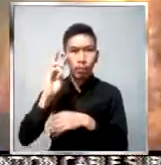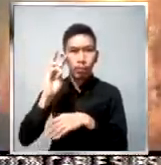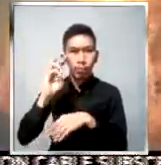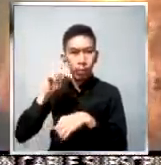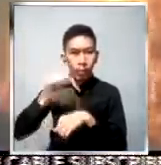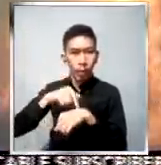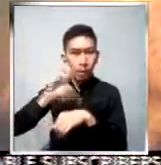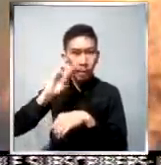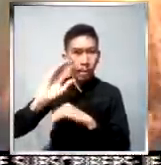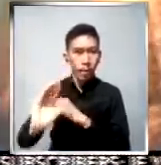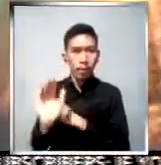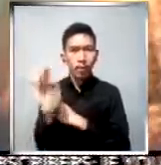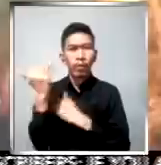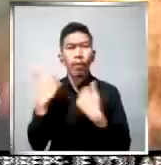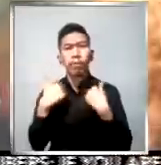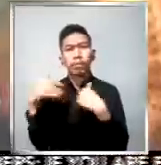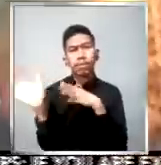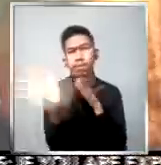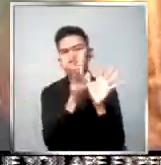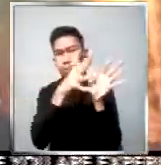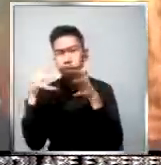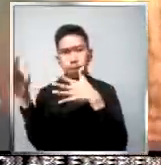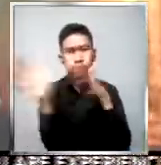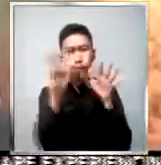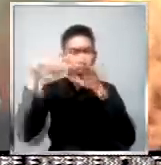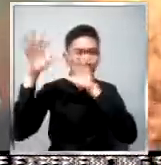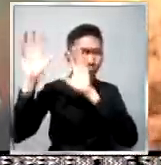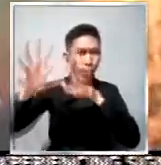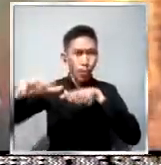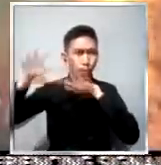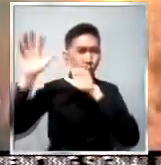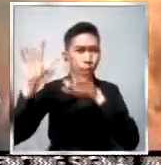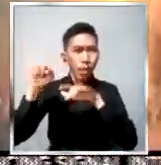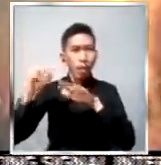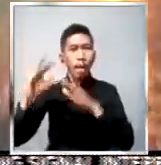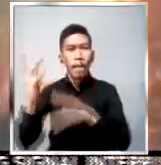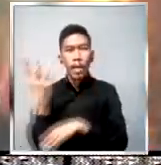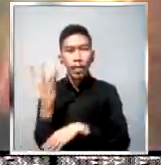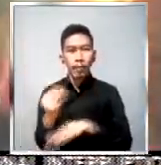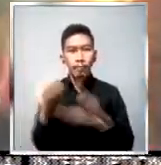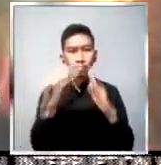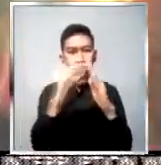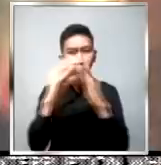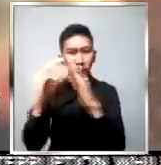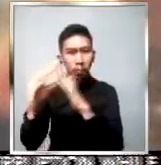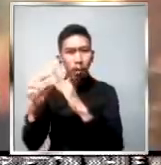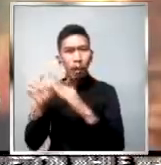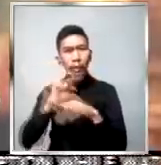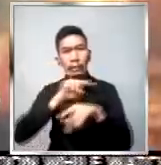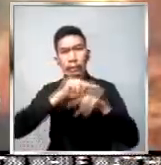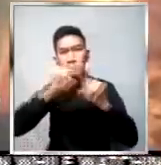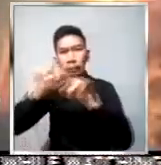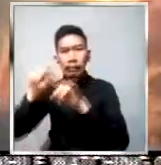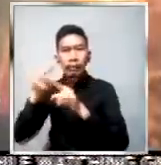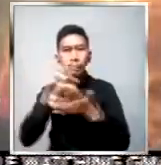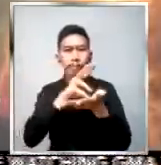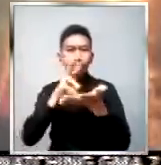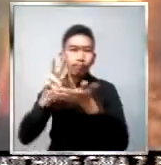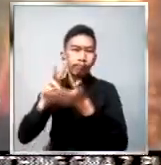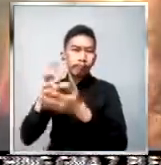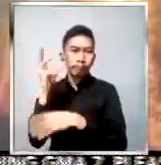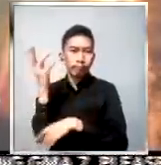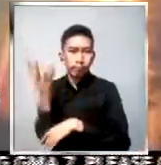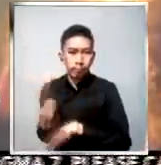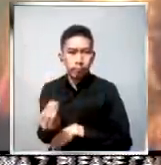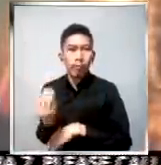na hangin at buhos ng ulan dito sa Batangas City at ilan pang bayan ng Batangas. Kaya nagkaroon na ng preemptive evacuation sa